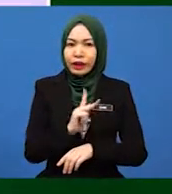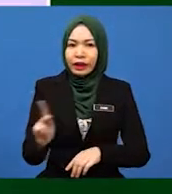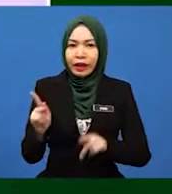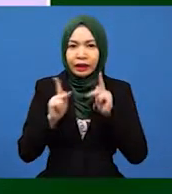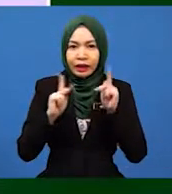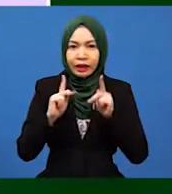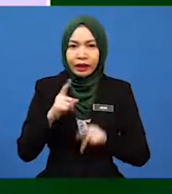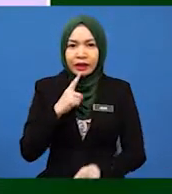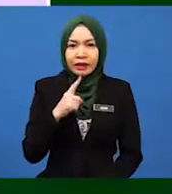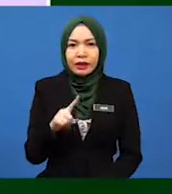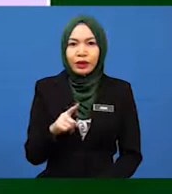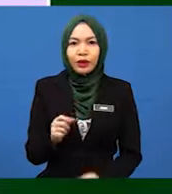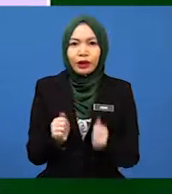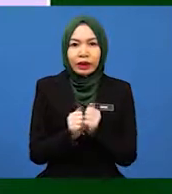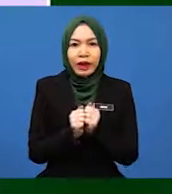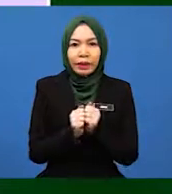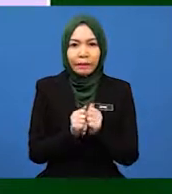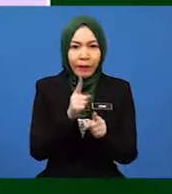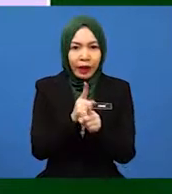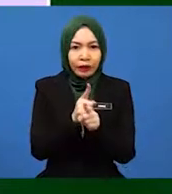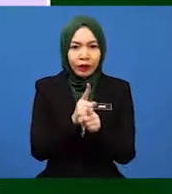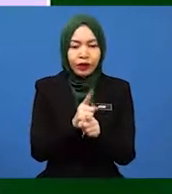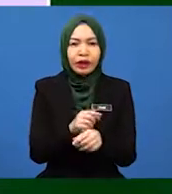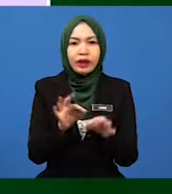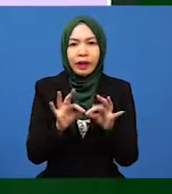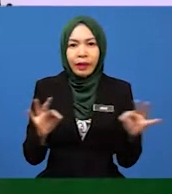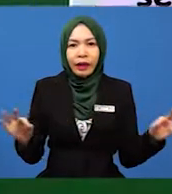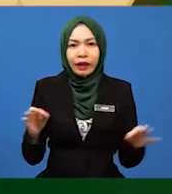seru dengan betul dalam ayat seruan.